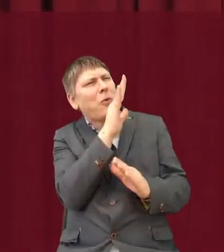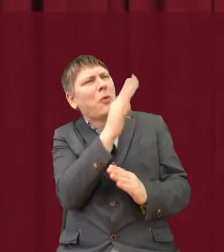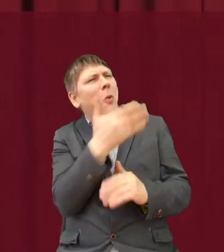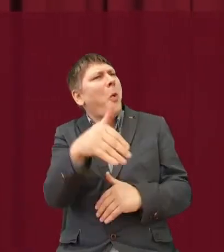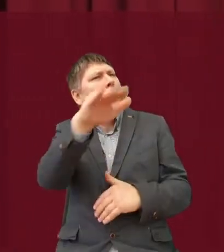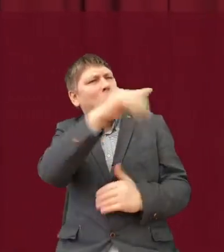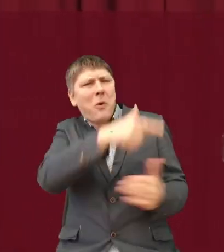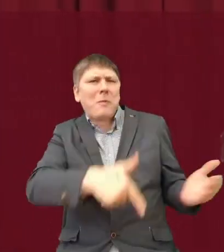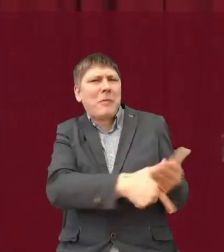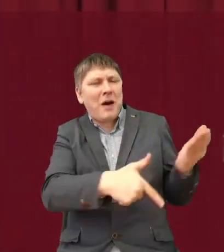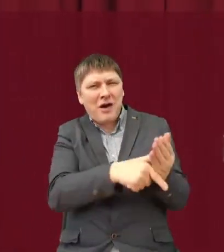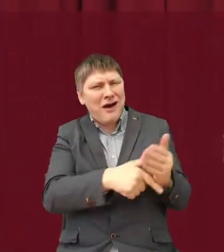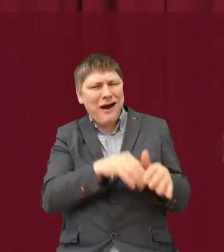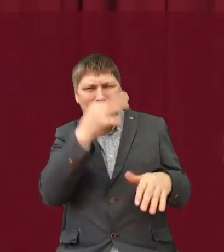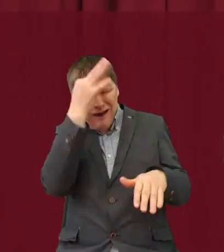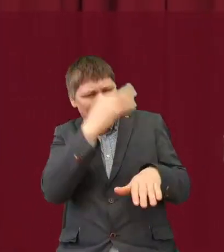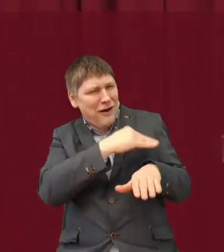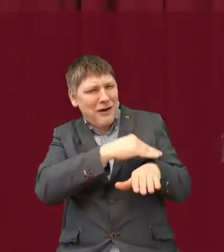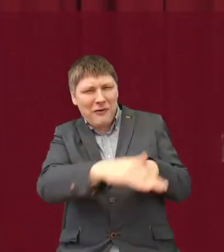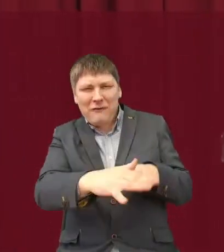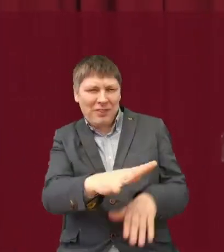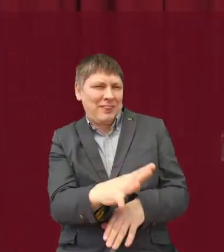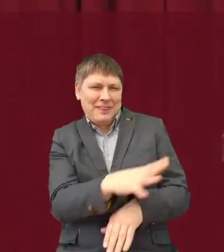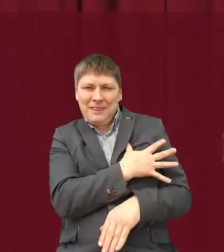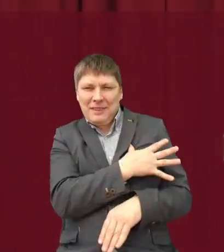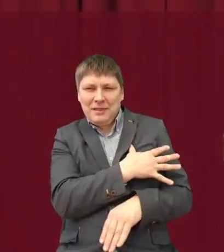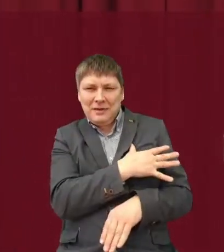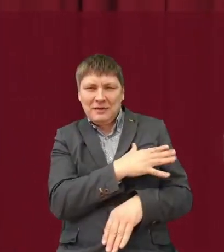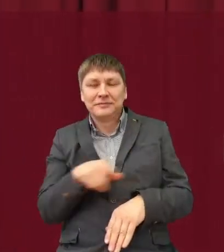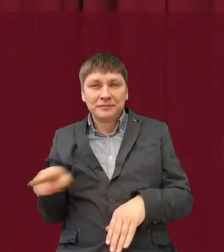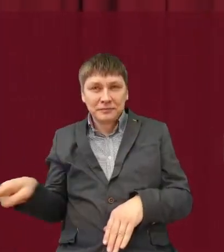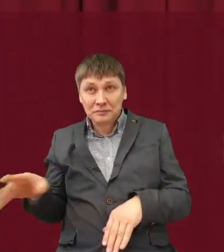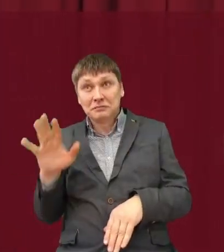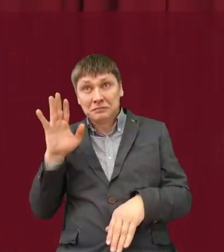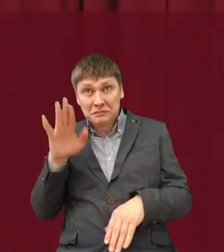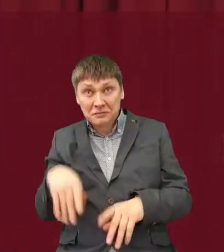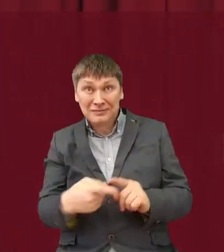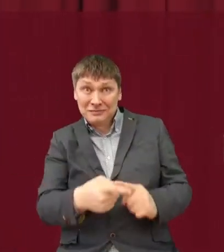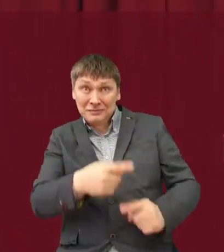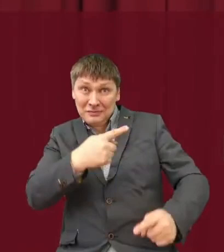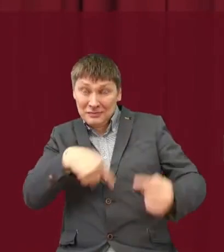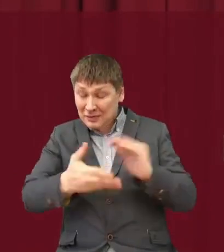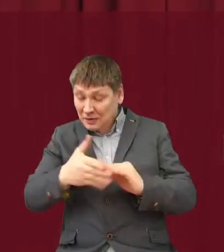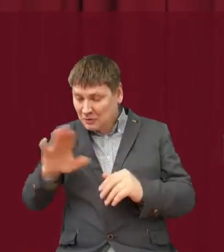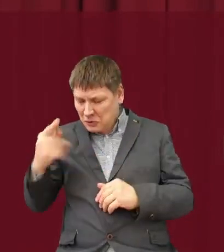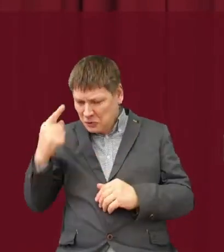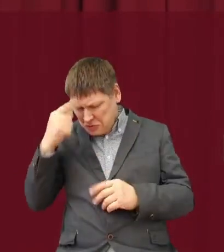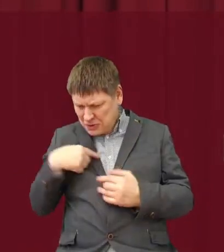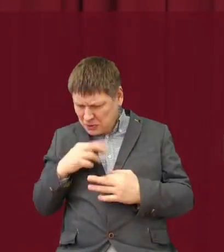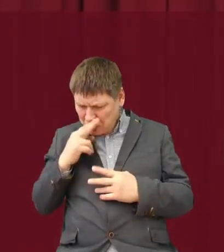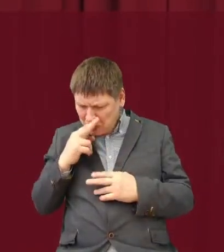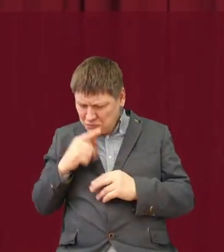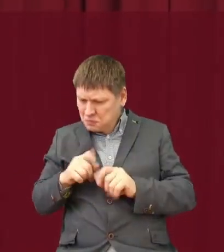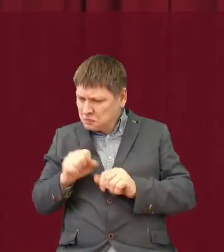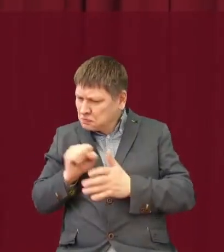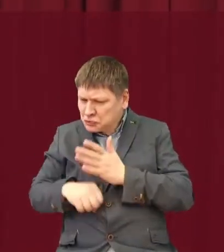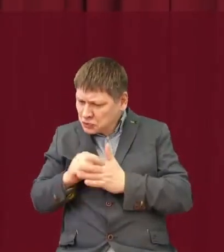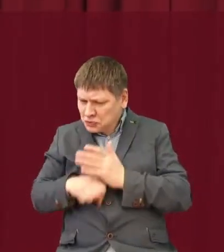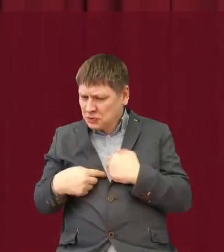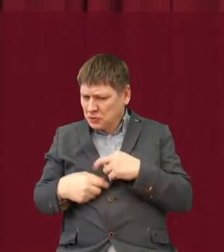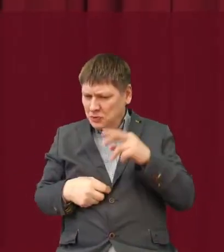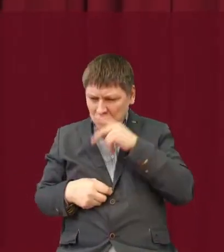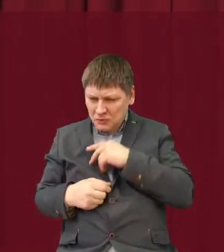но когда он вернулся он решил переосмыслить свои ошибки и он говорит я знаю